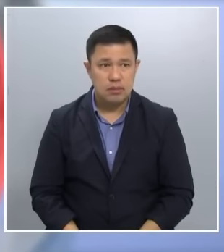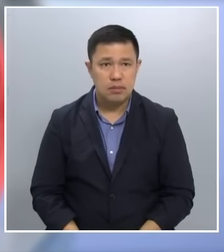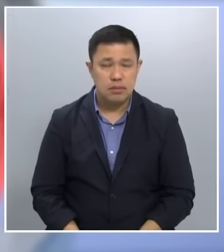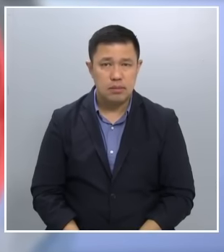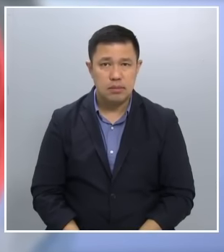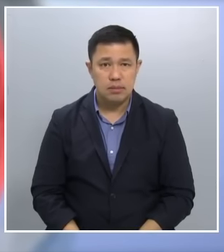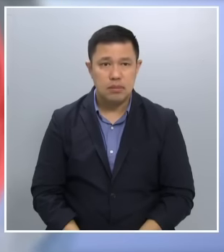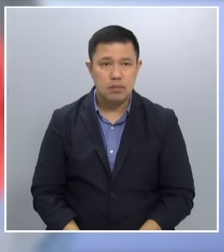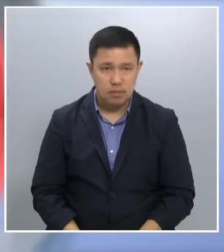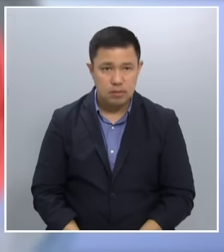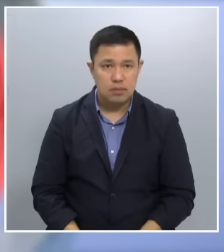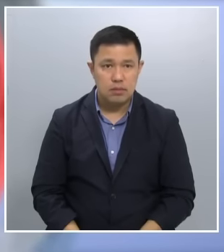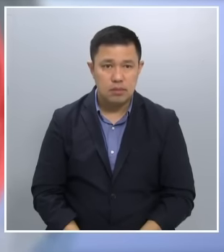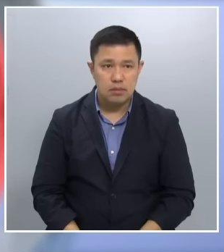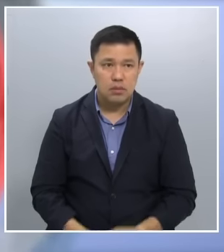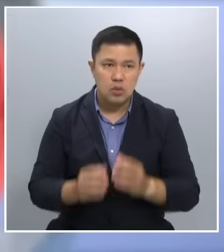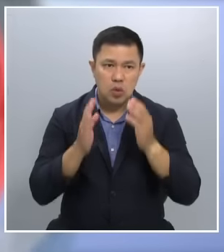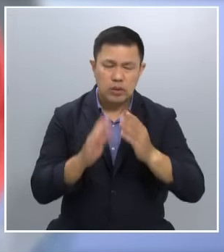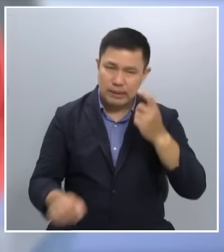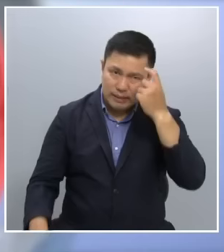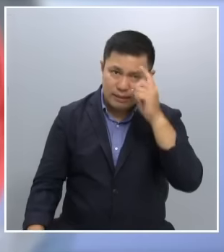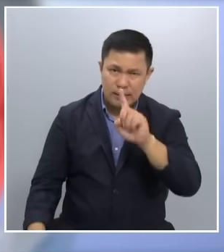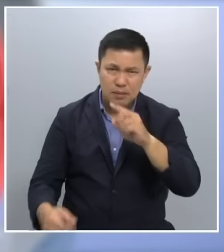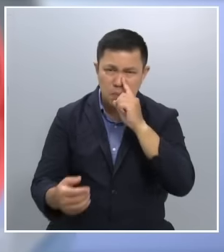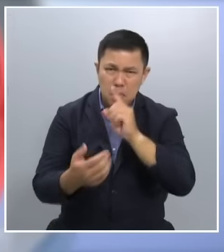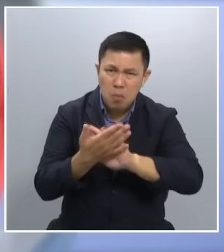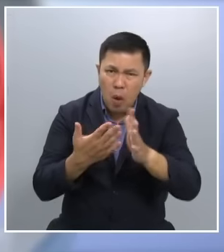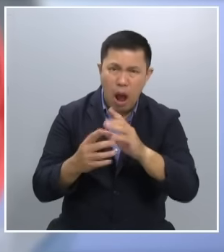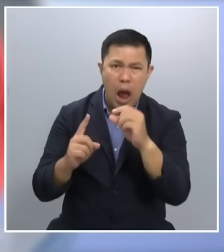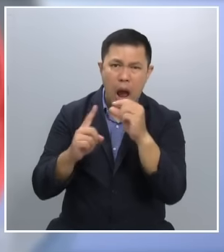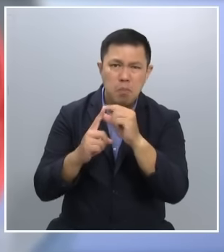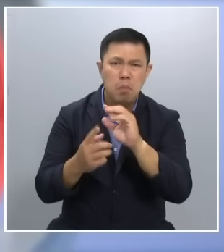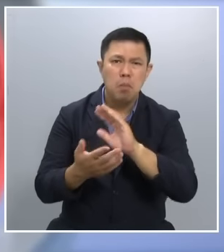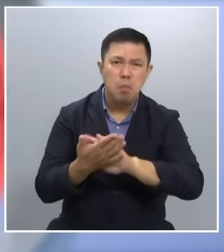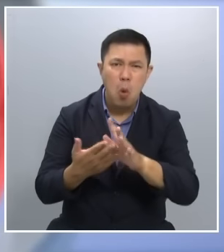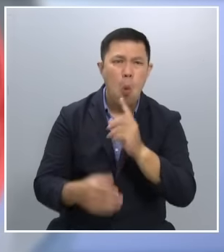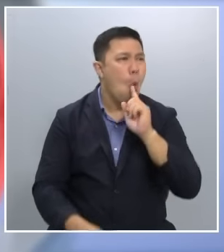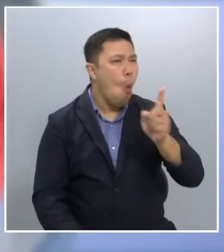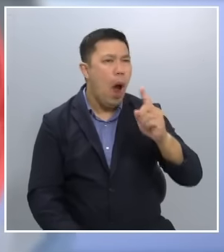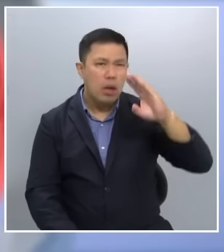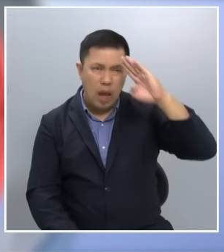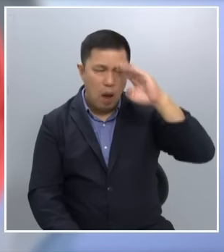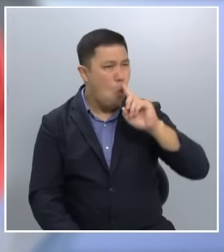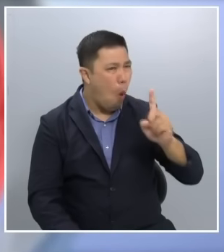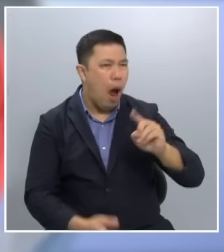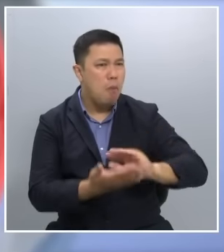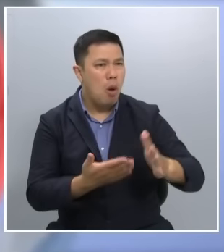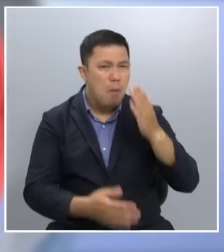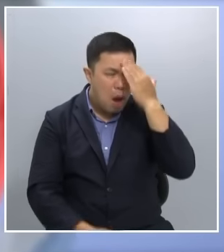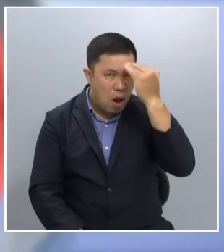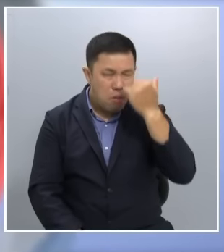แต่ว่าอันนึงที่หลายคนก็มองว่ามันไม่ควรก็คือการใช้คำหยาบคายด่าทอ ตอนที่เปิดประตูลงมาค่ะ